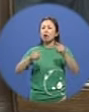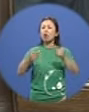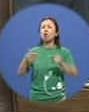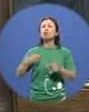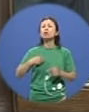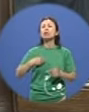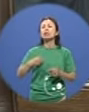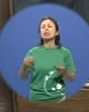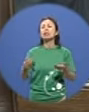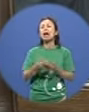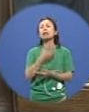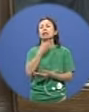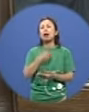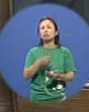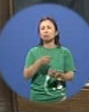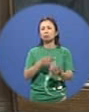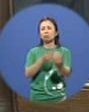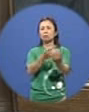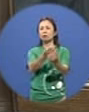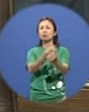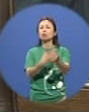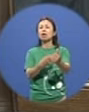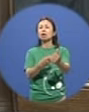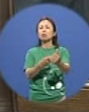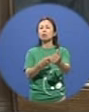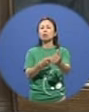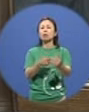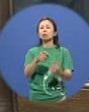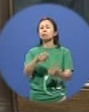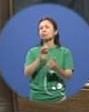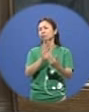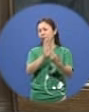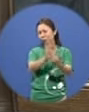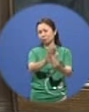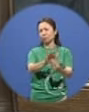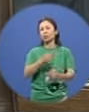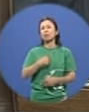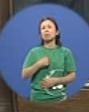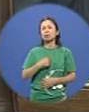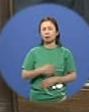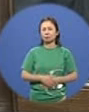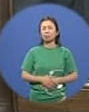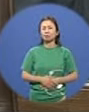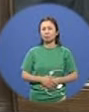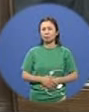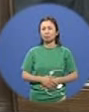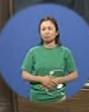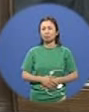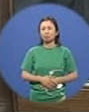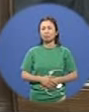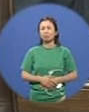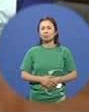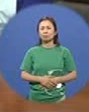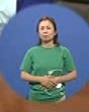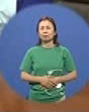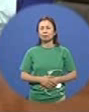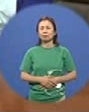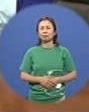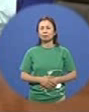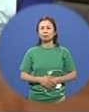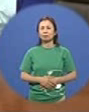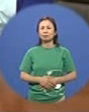だというような人は通算者は1人も取ってませんねうんあるいはそういう結果的にはそうなるはい